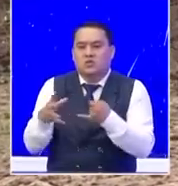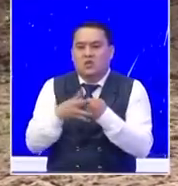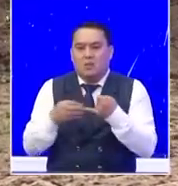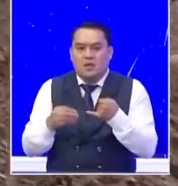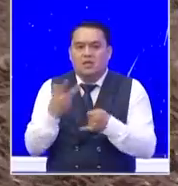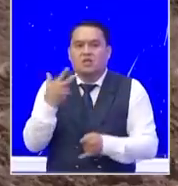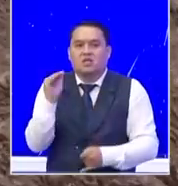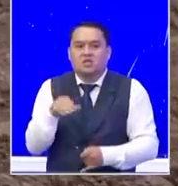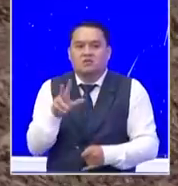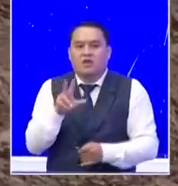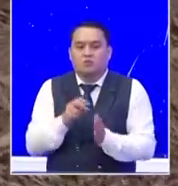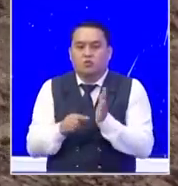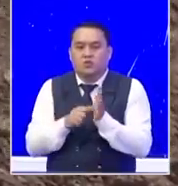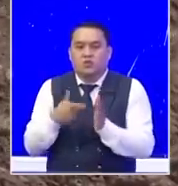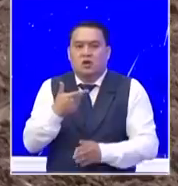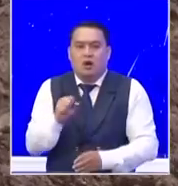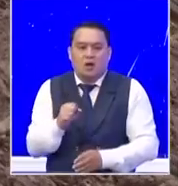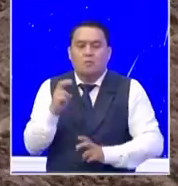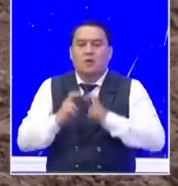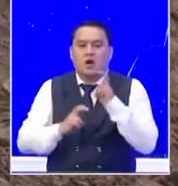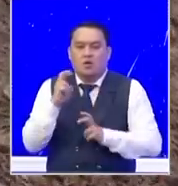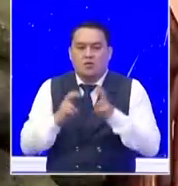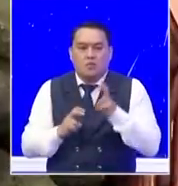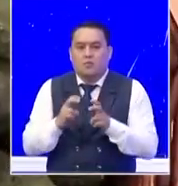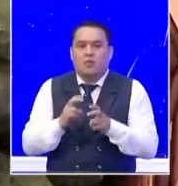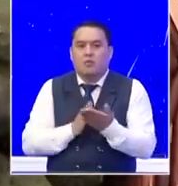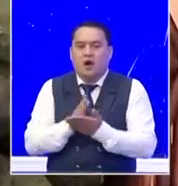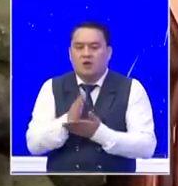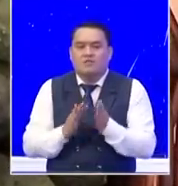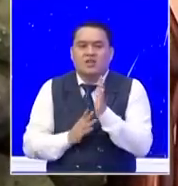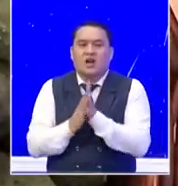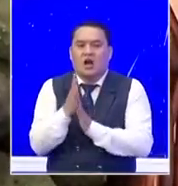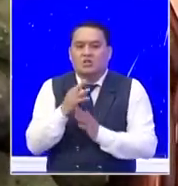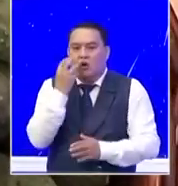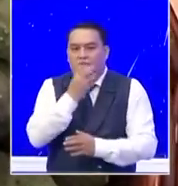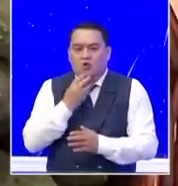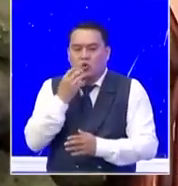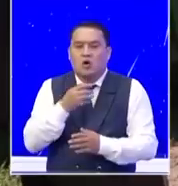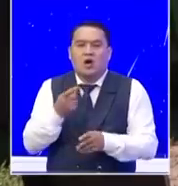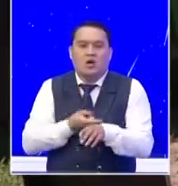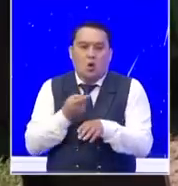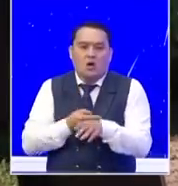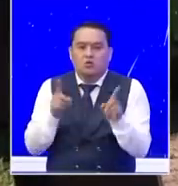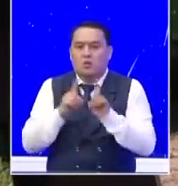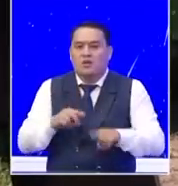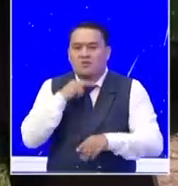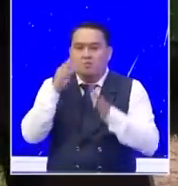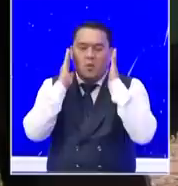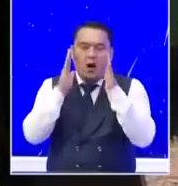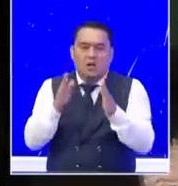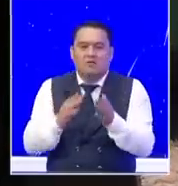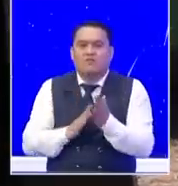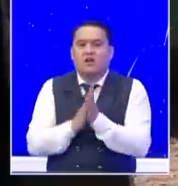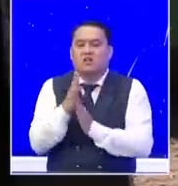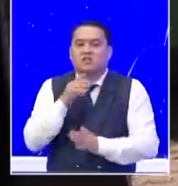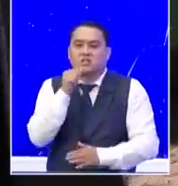составляет 3850 гектаров. Предприятие в основном профилируется на выращивание овощей и картофеля. Особое внимание уделяется